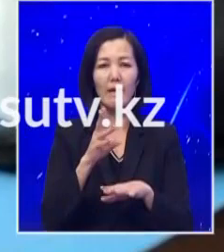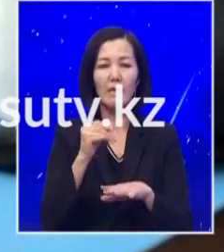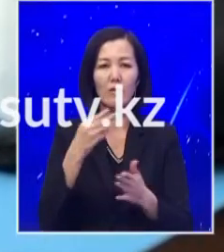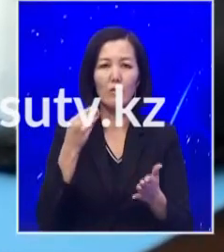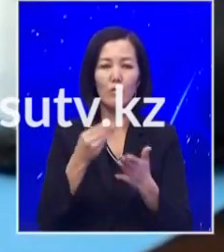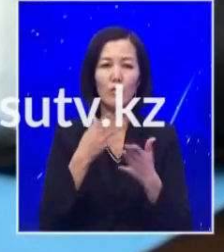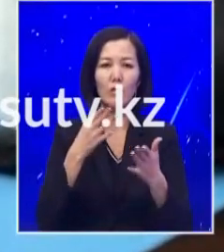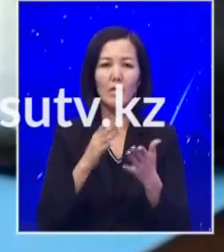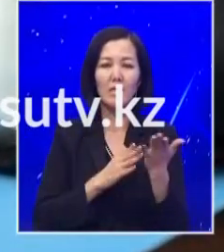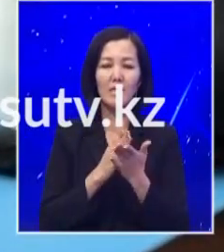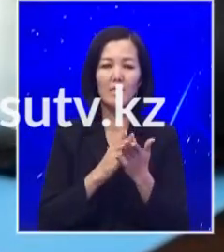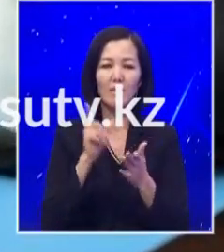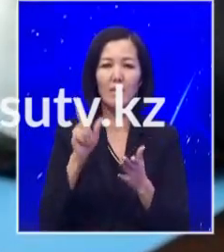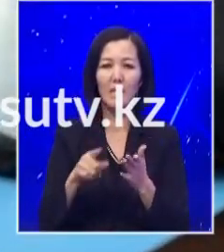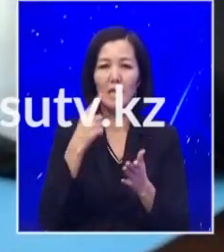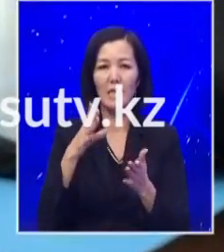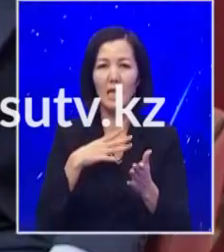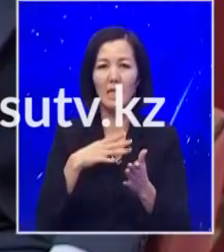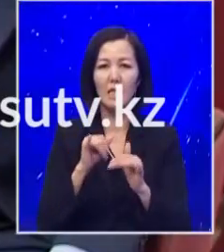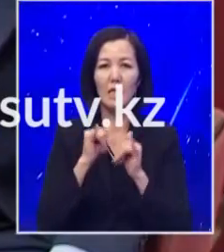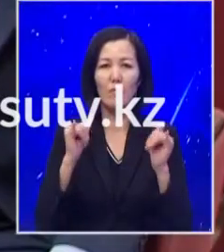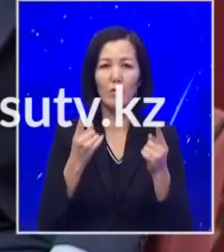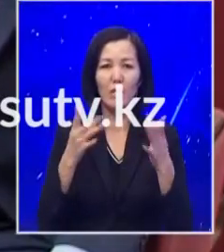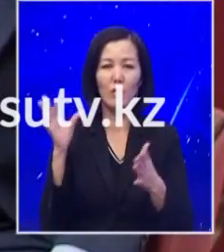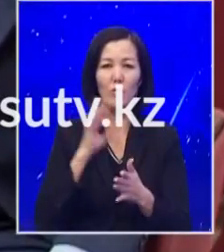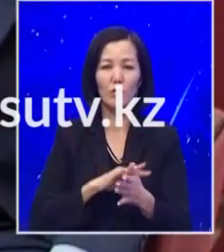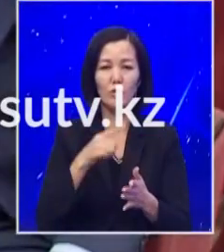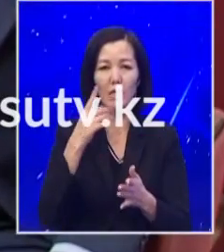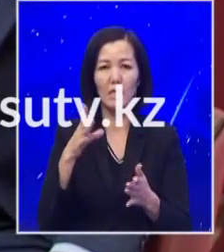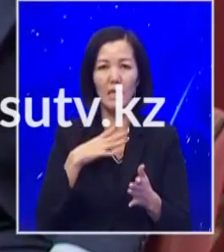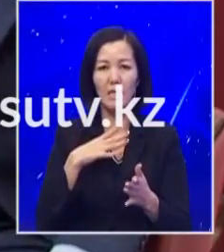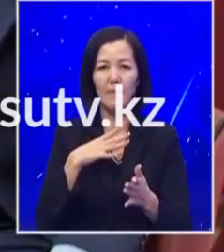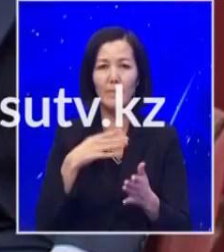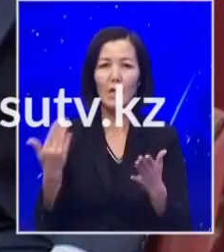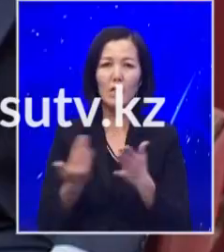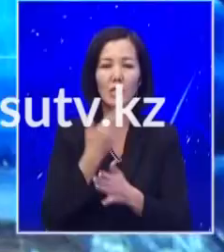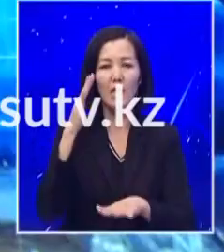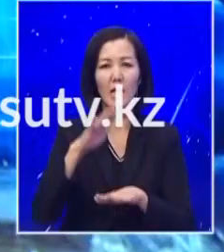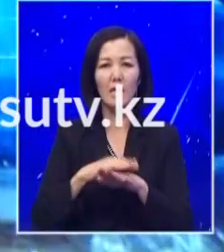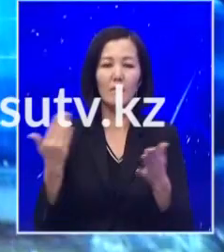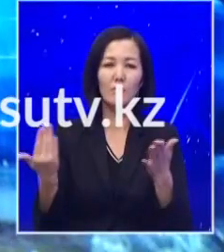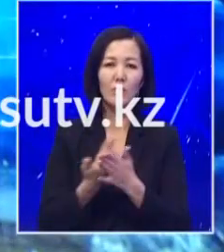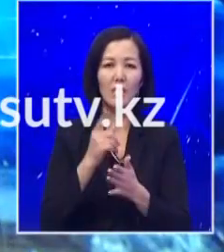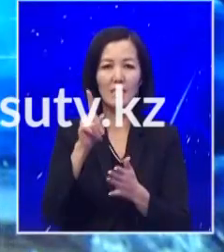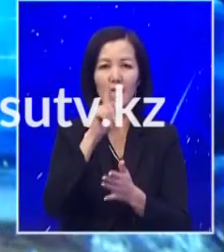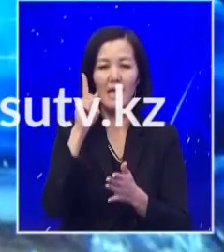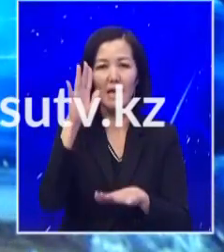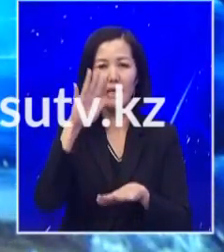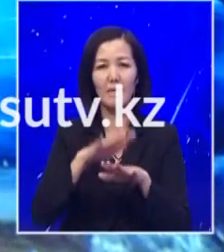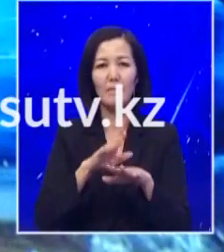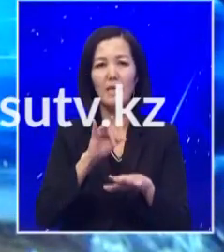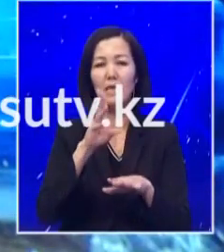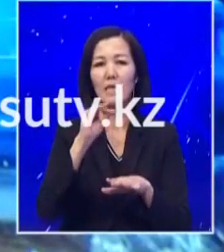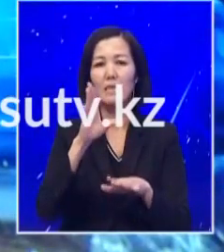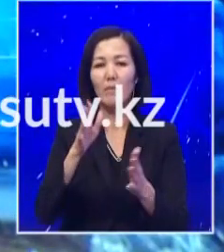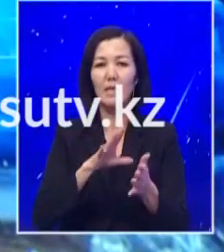кадр екенін айтты. Қаратал ауданын дамытуға айтарлықтай үлес қосқанын атады. Ал жаңа әкім, жас әкім Ерлан Исабековтың